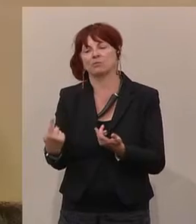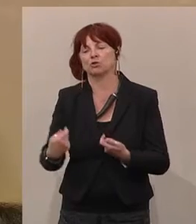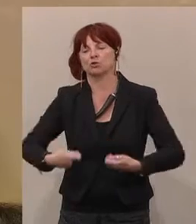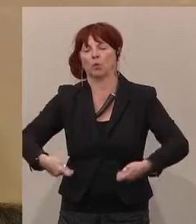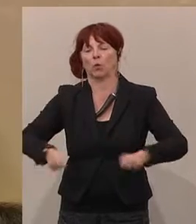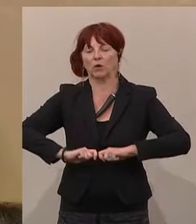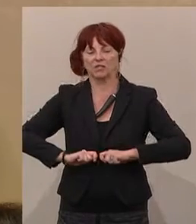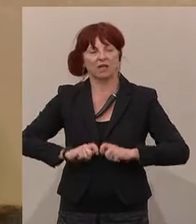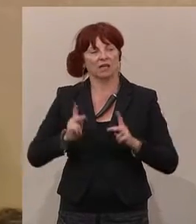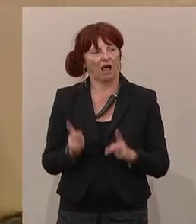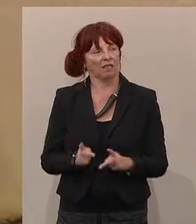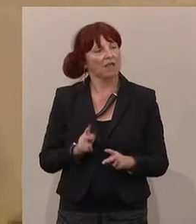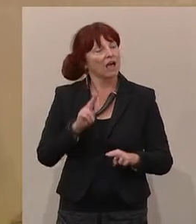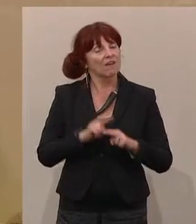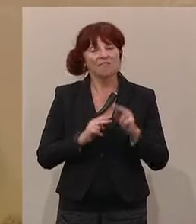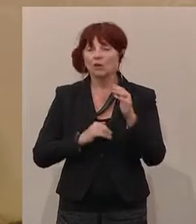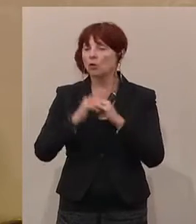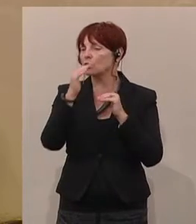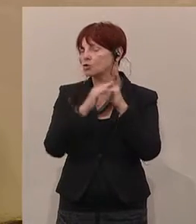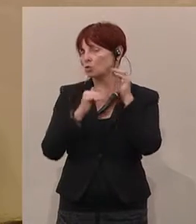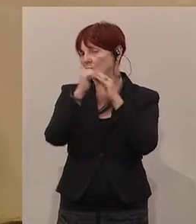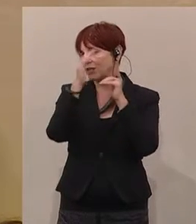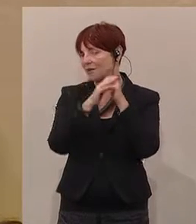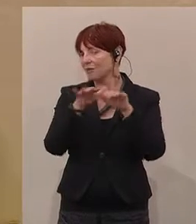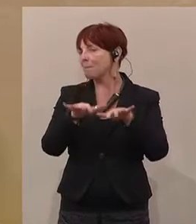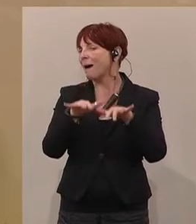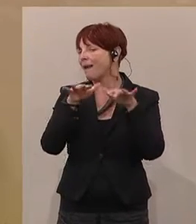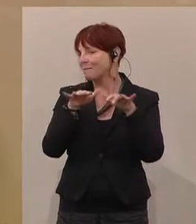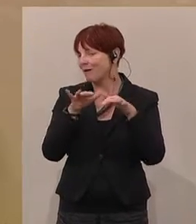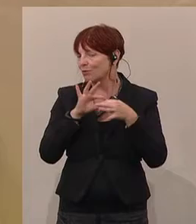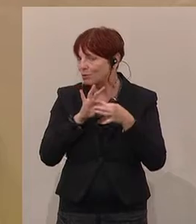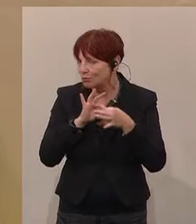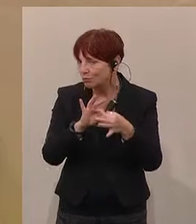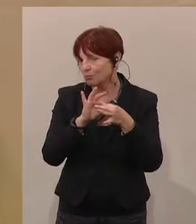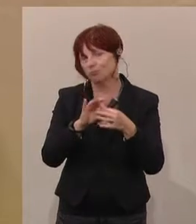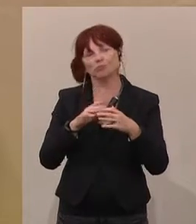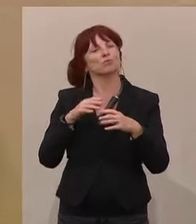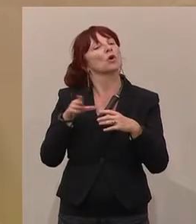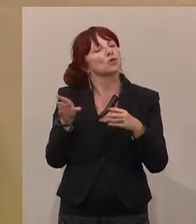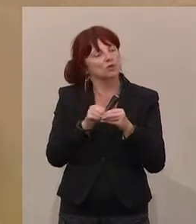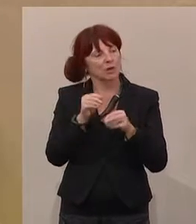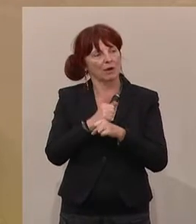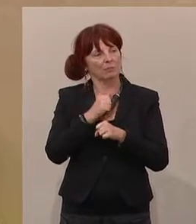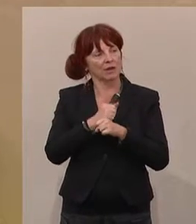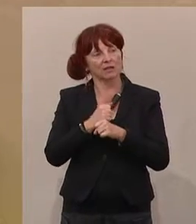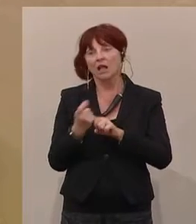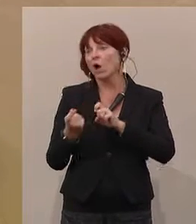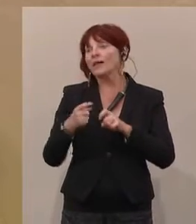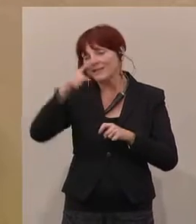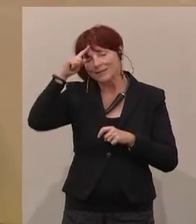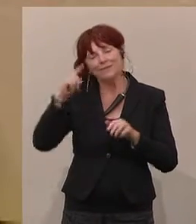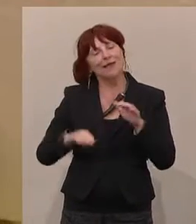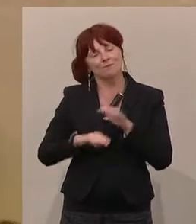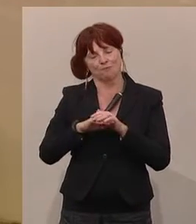wir daraus, wenn wir konstruktiv Parlamentarismus leben und sinnvoll miteinander diskutieren, so wie wir das in dem Zusammenhang im Verfassungsausschuss gemacht